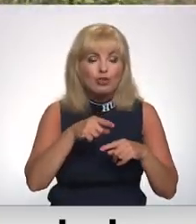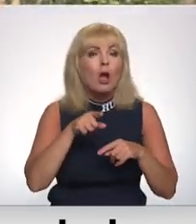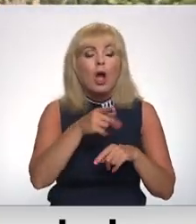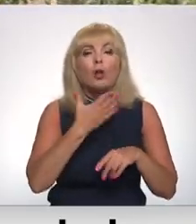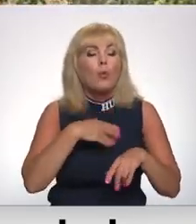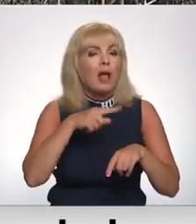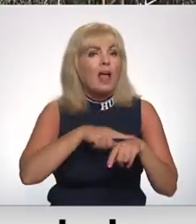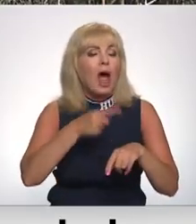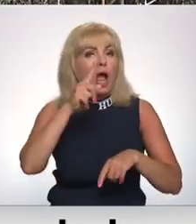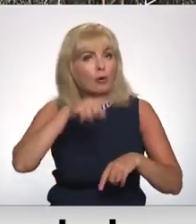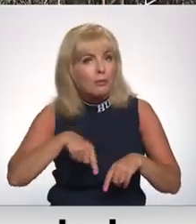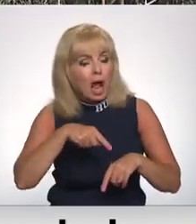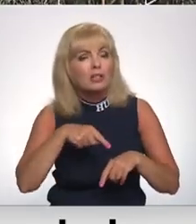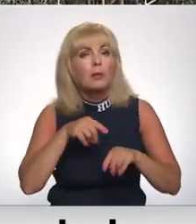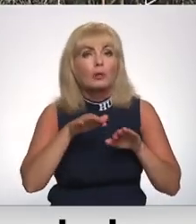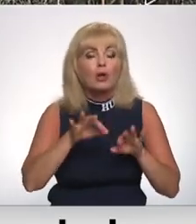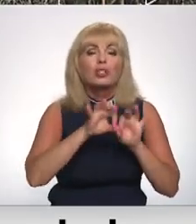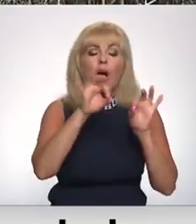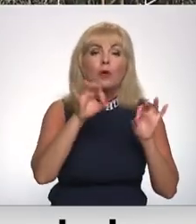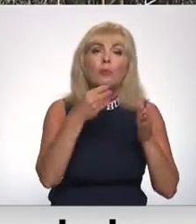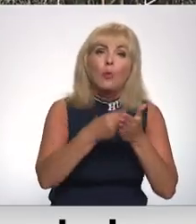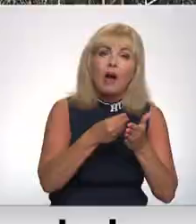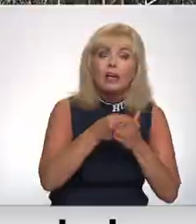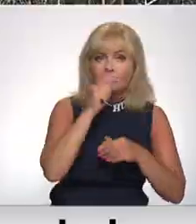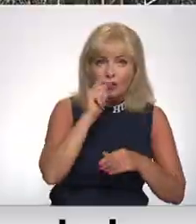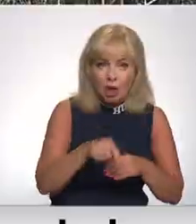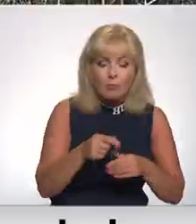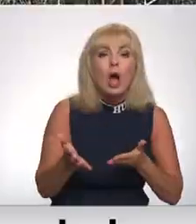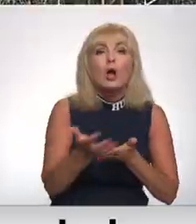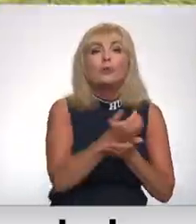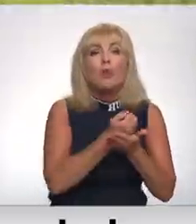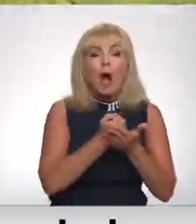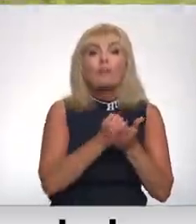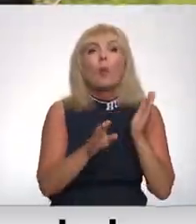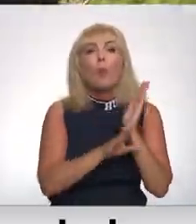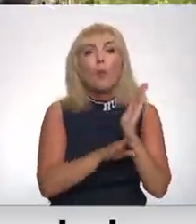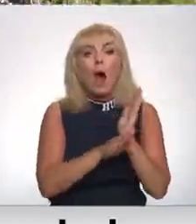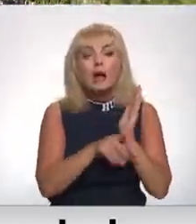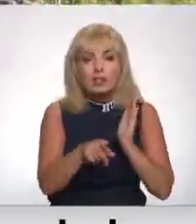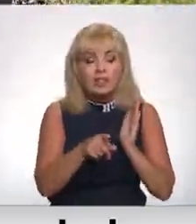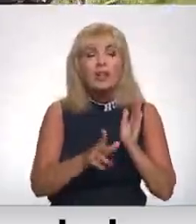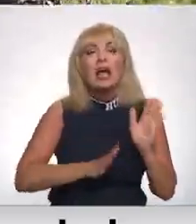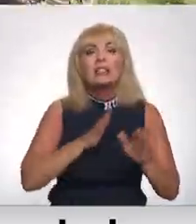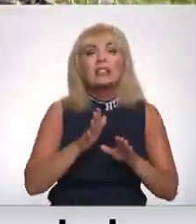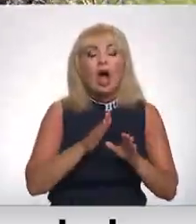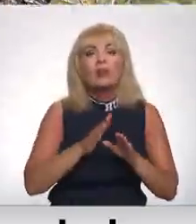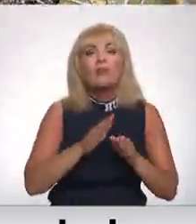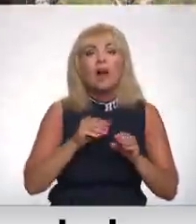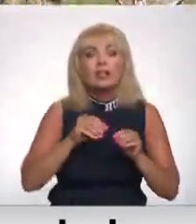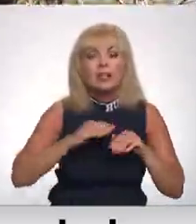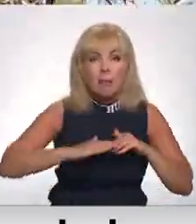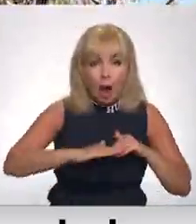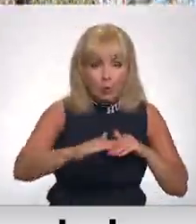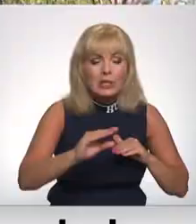stāsta. Sākumā tiek novērtēta zaudējumi, tad novāc degušo koksni, pēc tam sagatavo augsni un iestāda jaunos